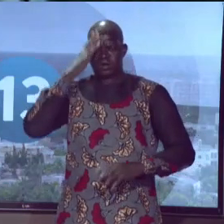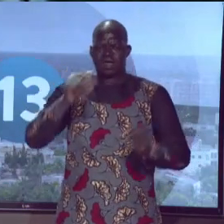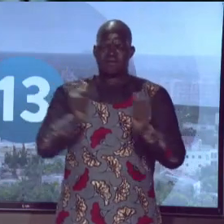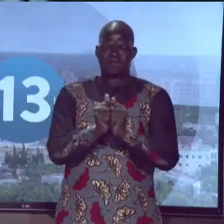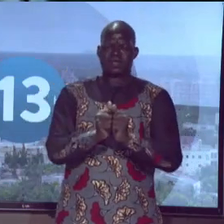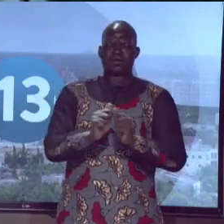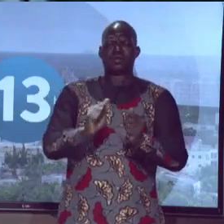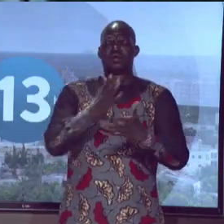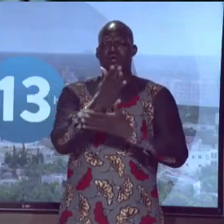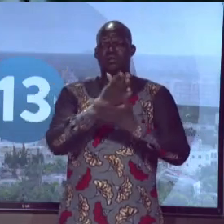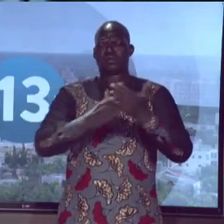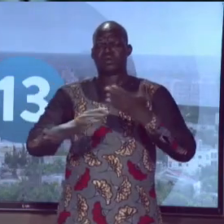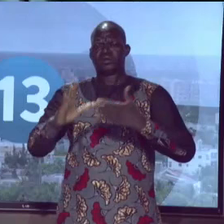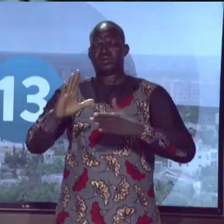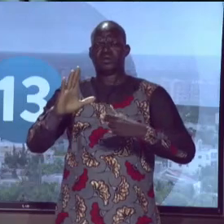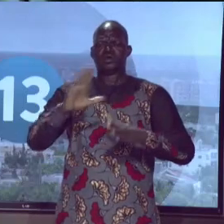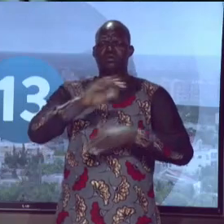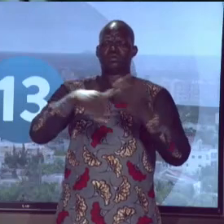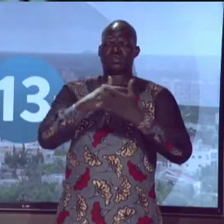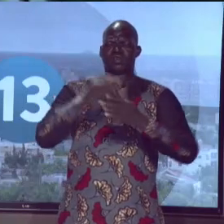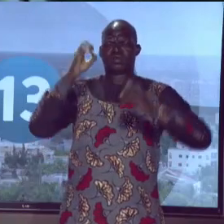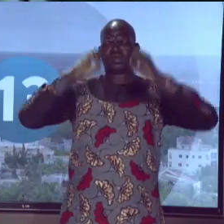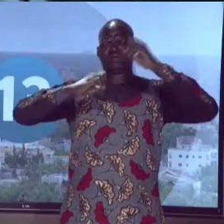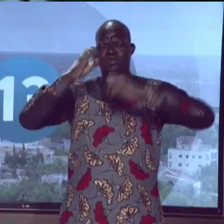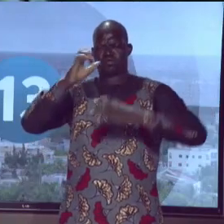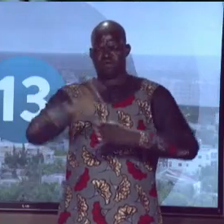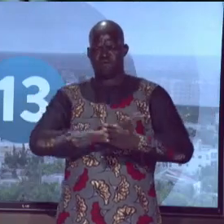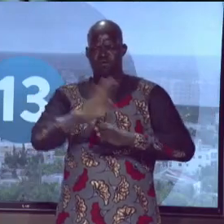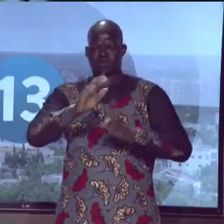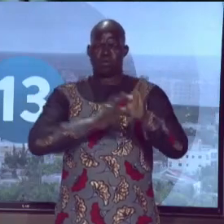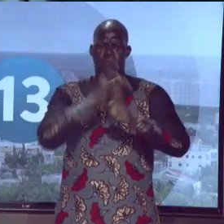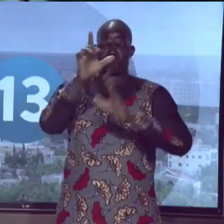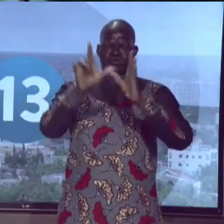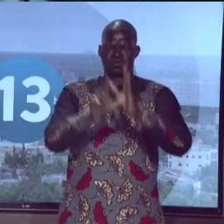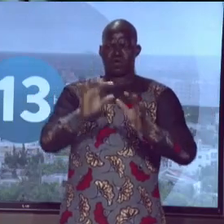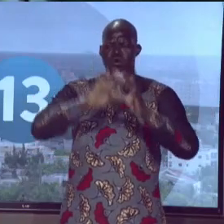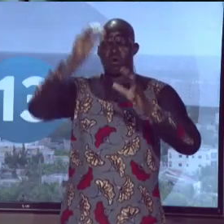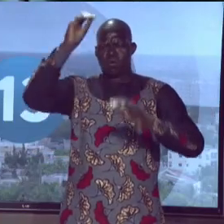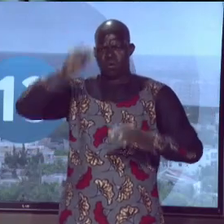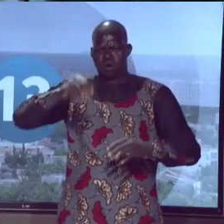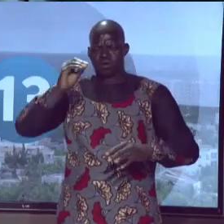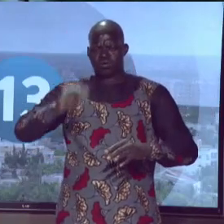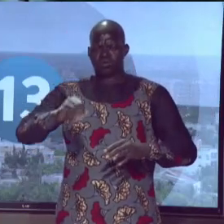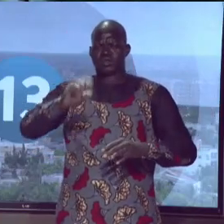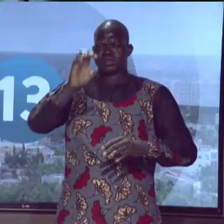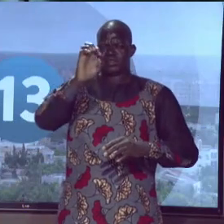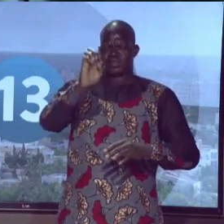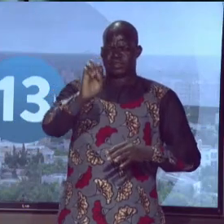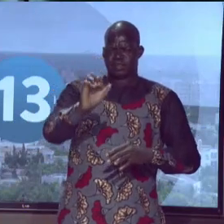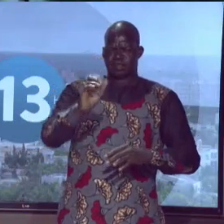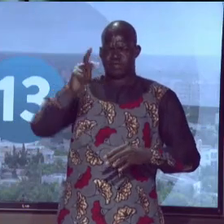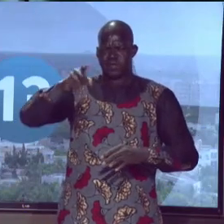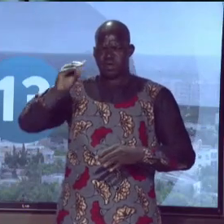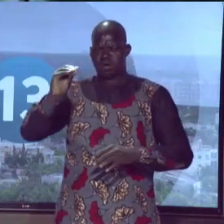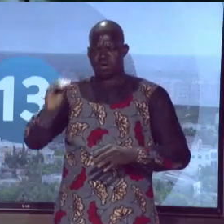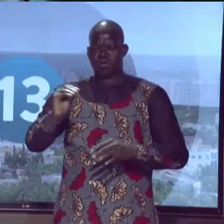volet également concerné, le Centre d'évaluation et de formation professionnelle de Ouagadougou, au sigle CFPO. Le centre